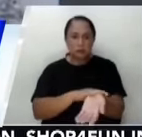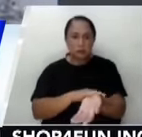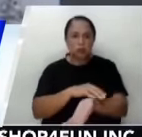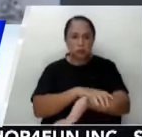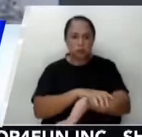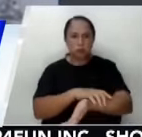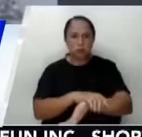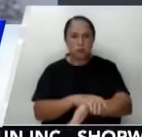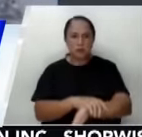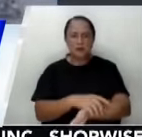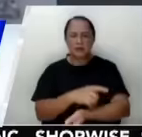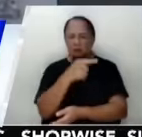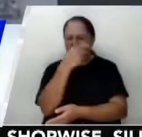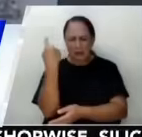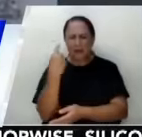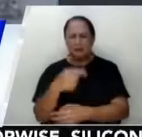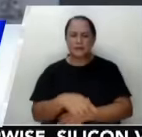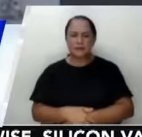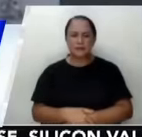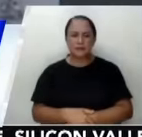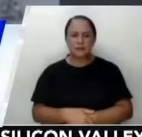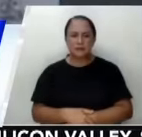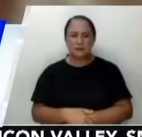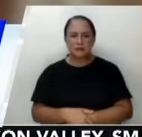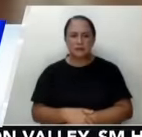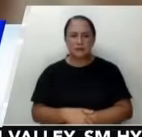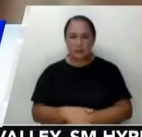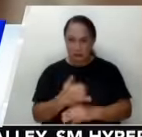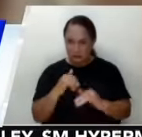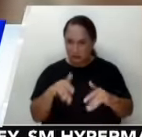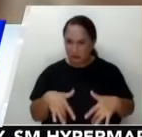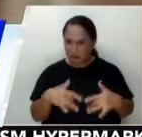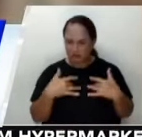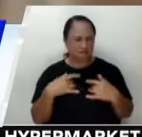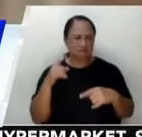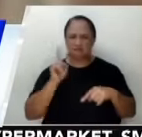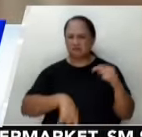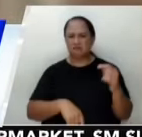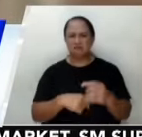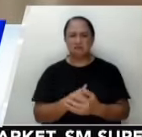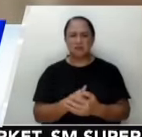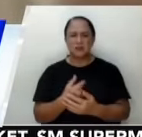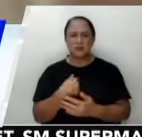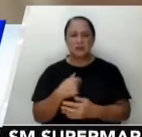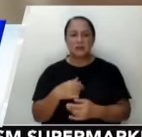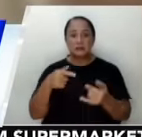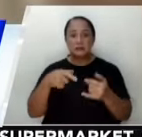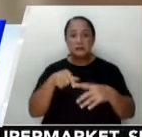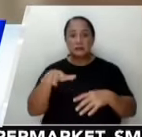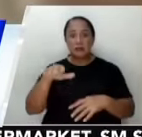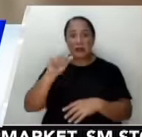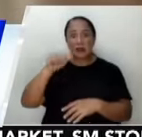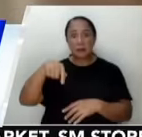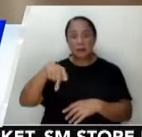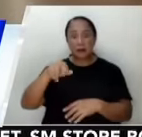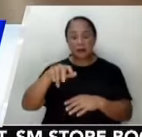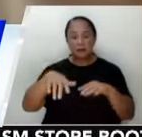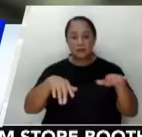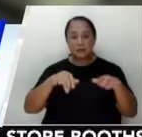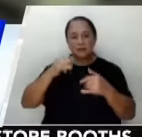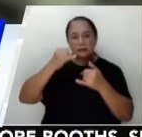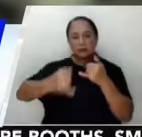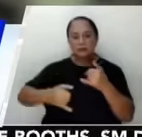itim. Bubuhayin ko ba niyan? Wala na. Bunso sa 4 na magkapatid si April Joy na grade 5